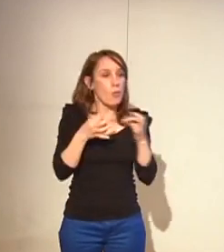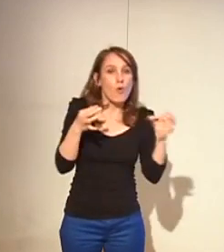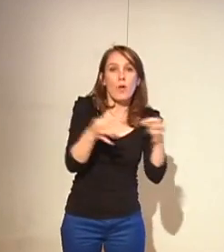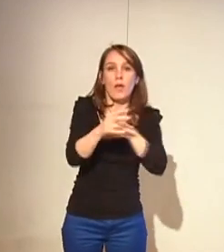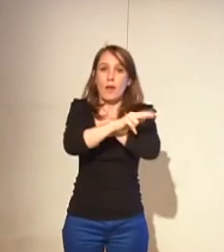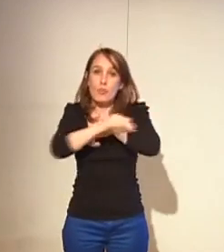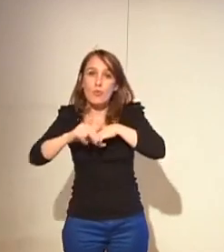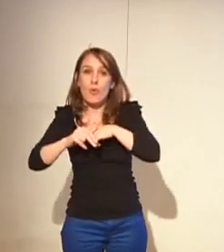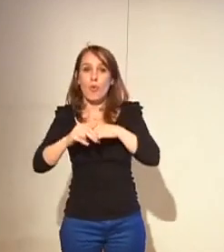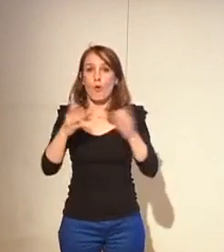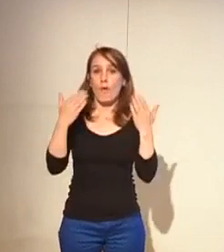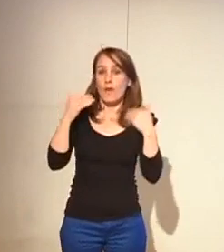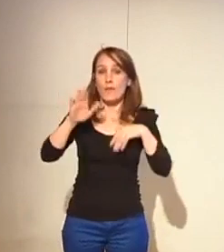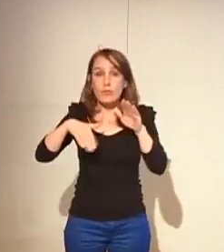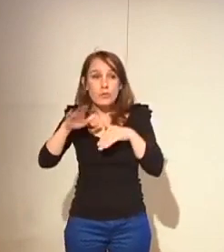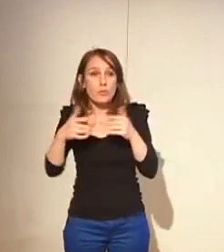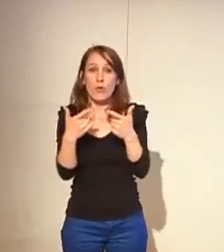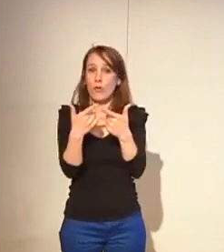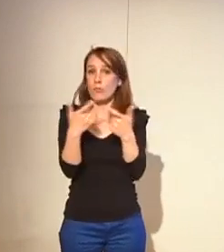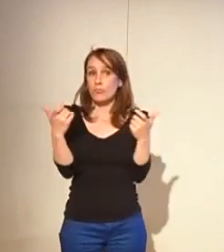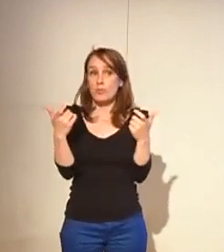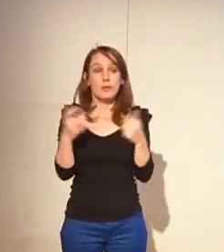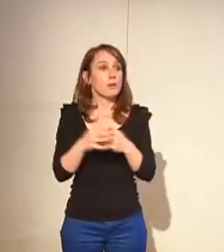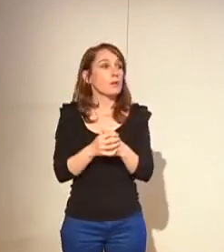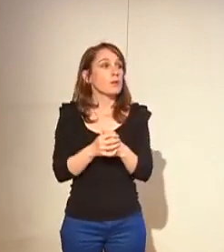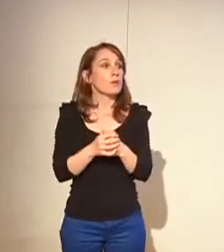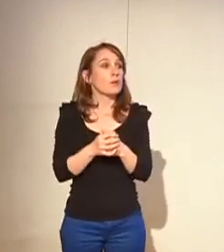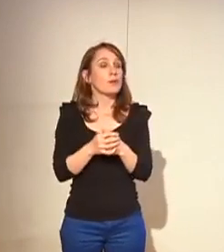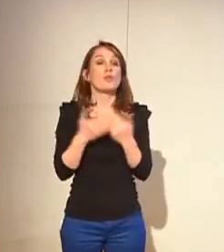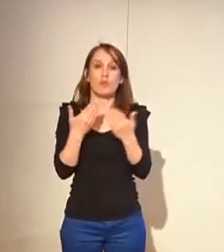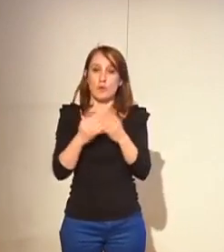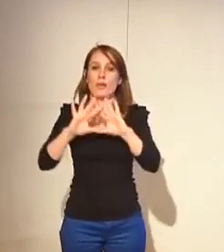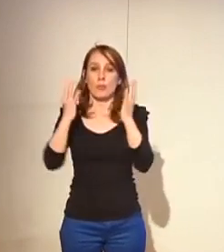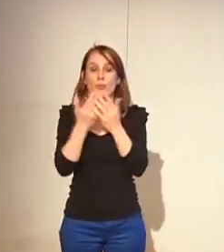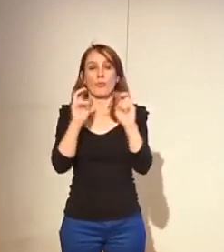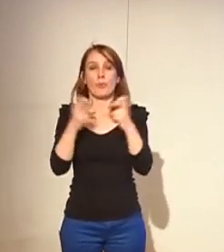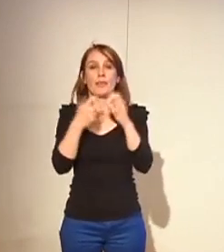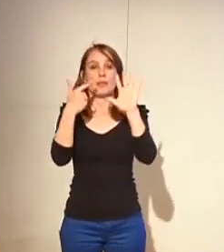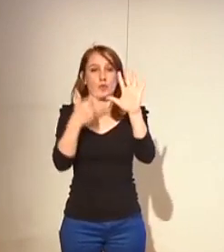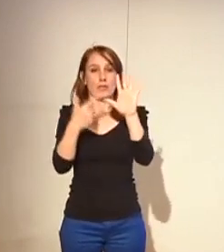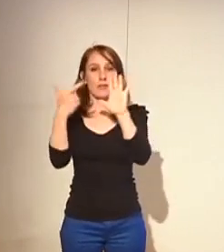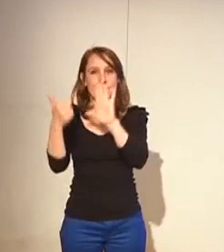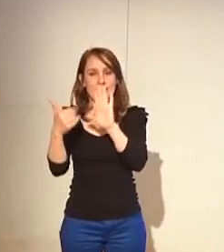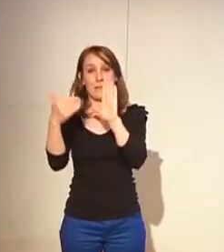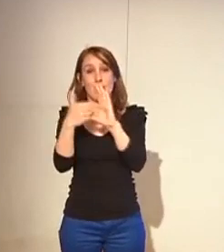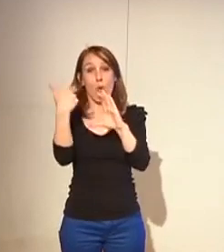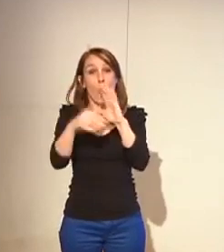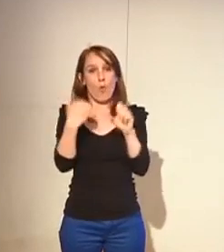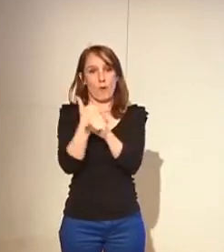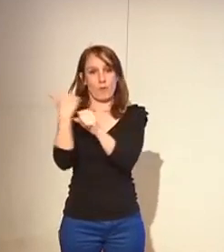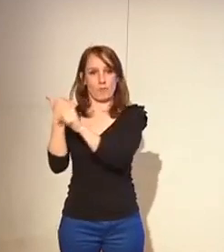en charge des frais de fonctionnement ce sera à hauteur de 76000 € par